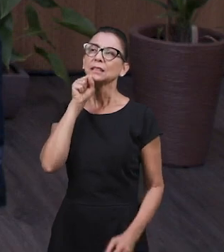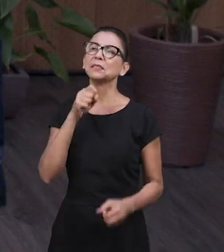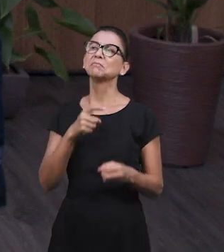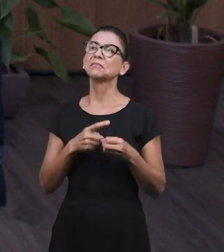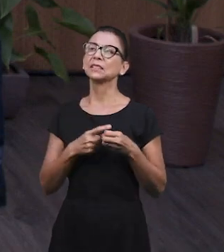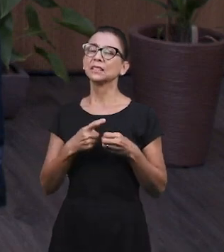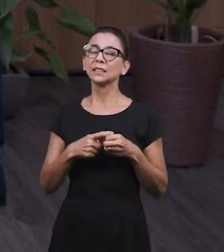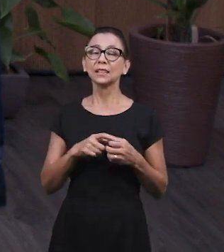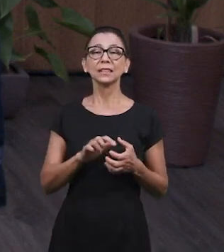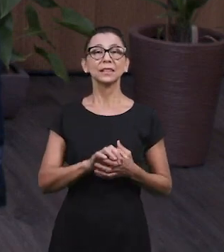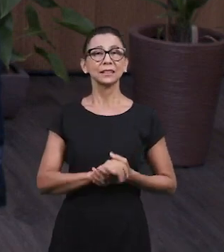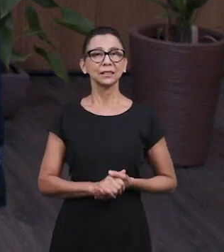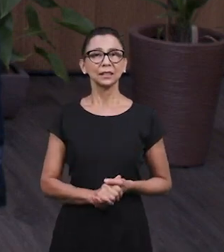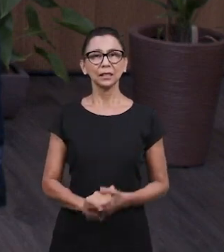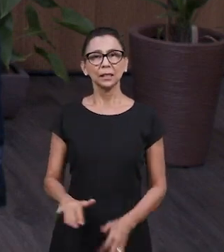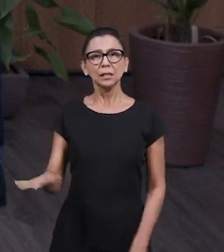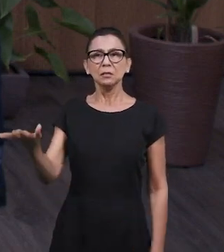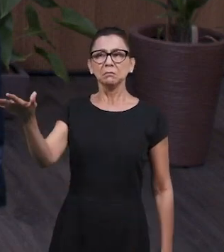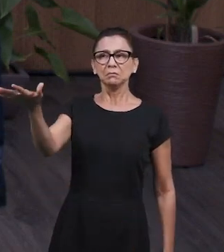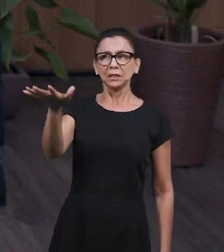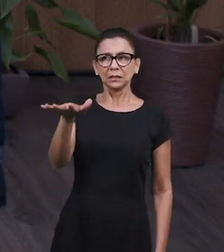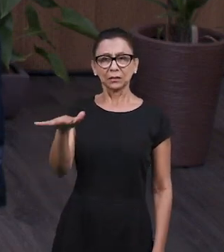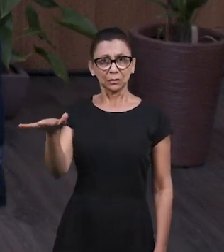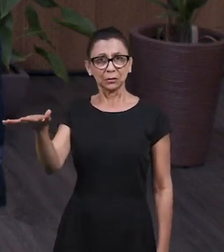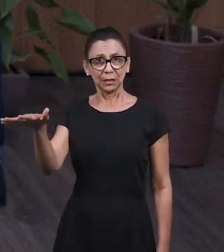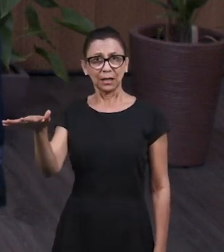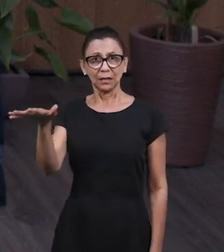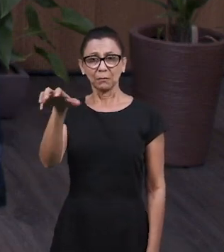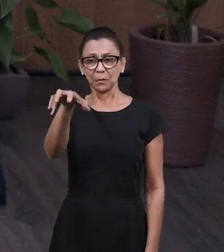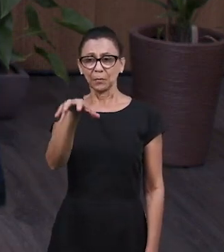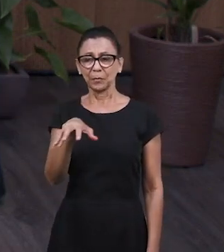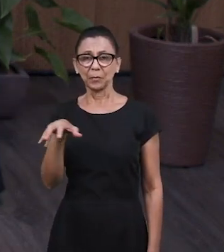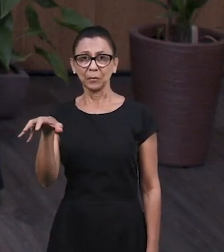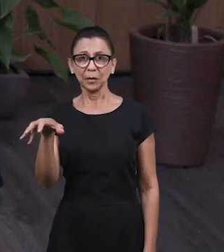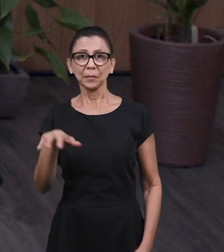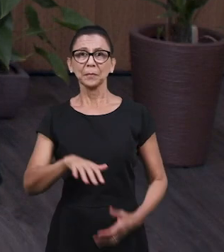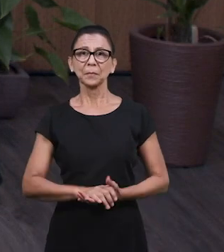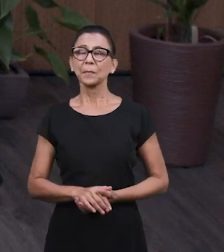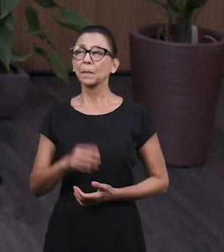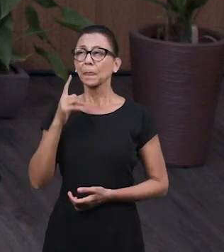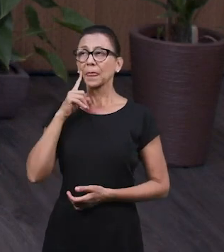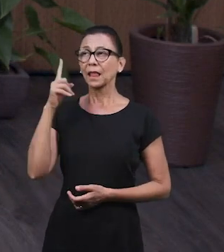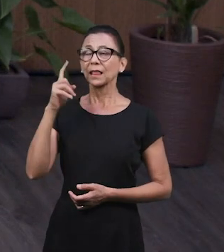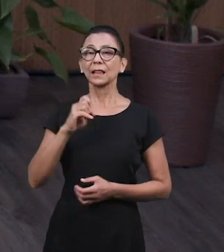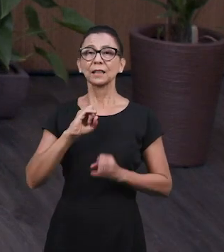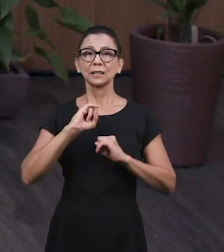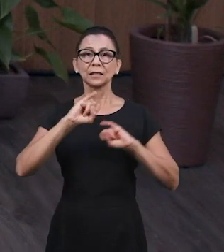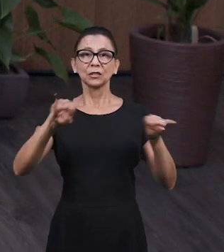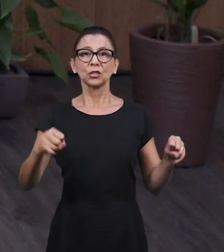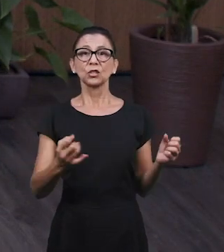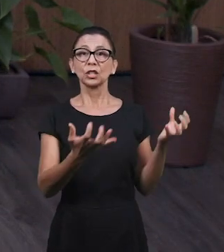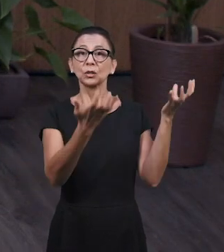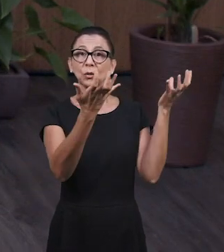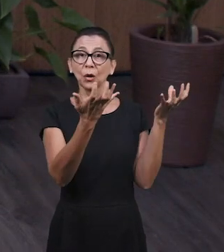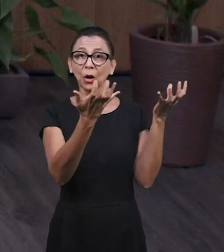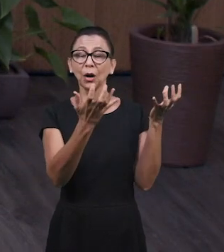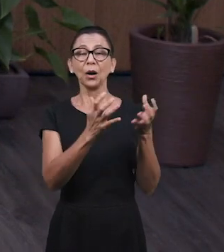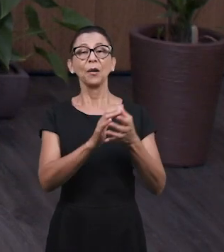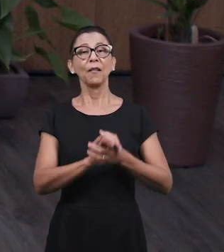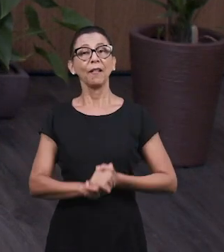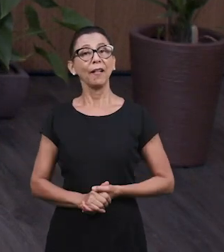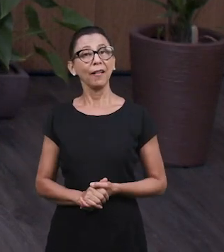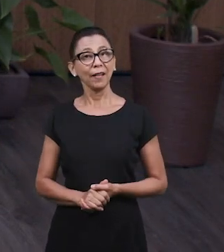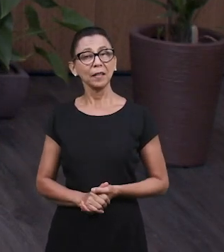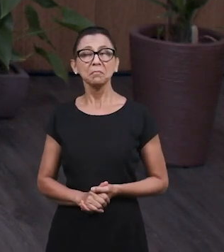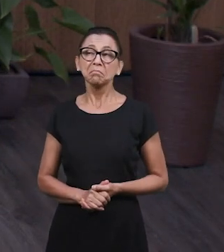toute cette région et une de ces localités, Jéricho, qui est apparue ici, le